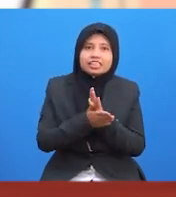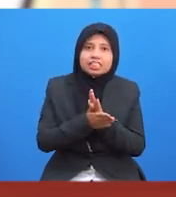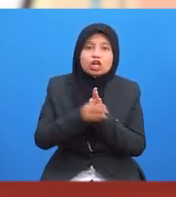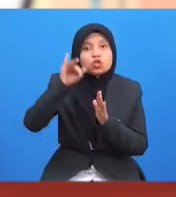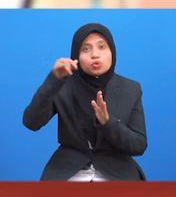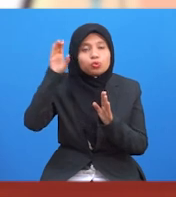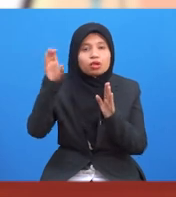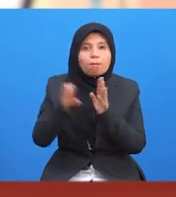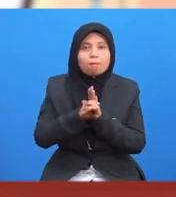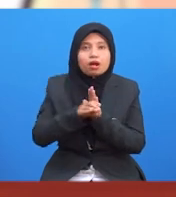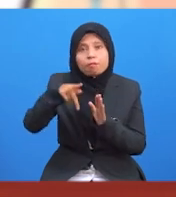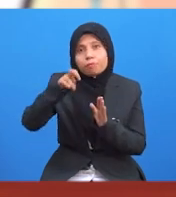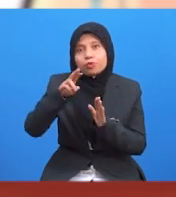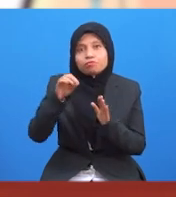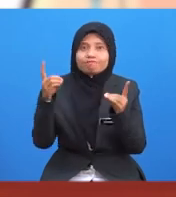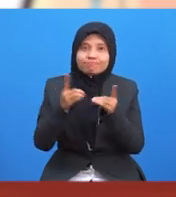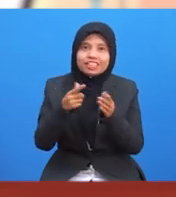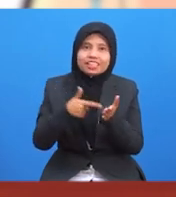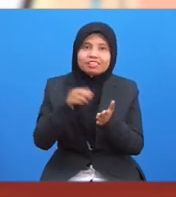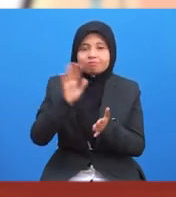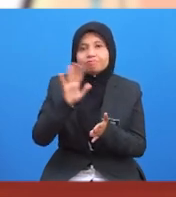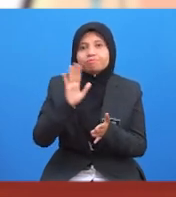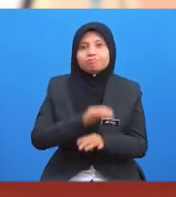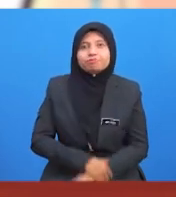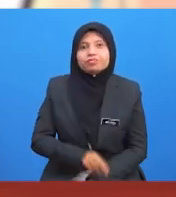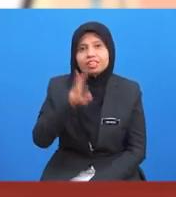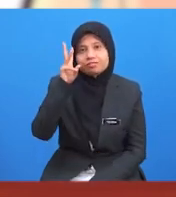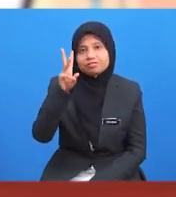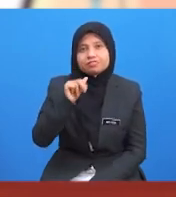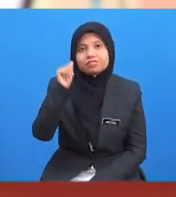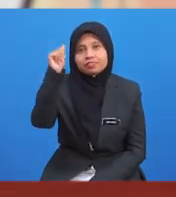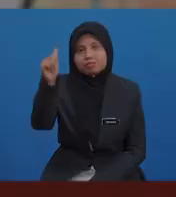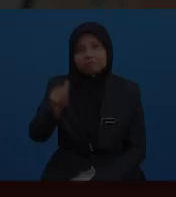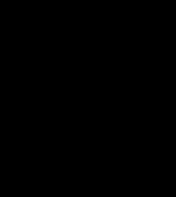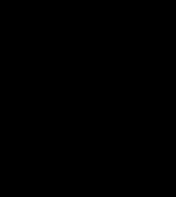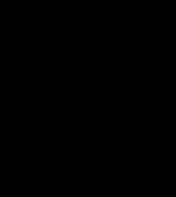jurugambar profesional satu hari nanti. Jumpa lagi. Bye. Assalamualaikum.